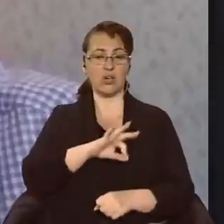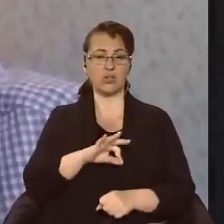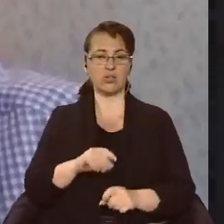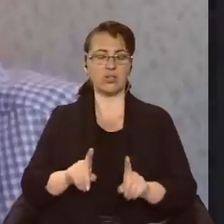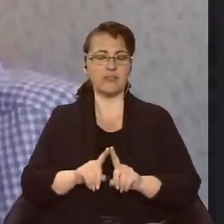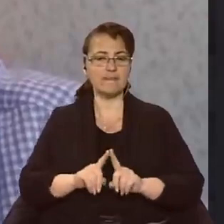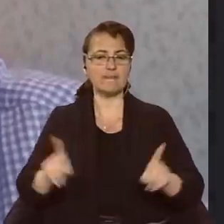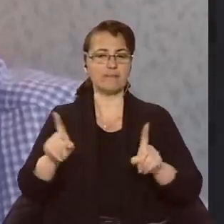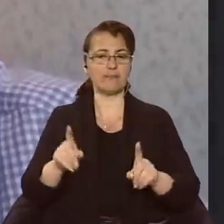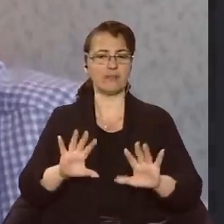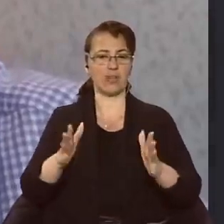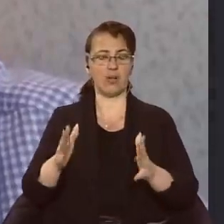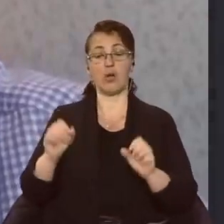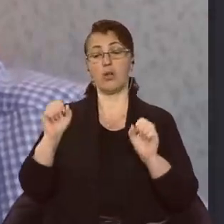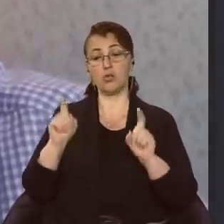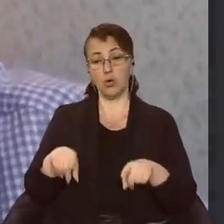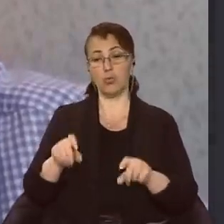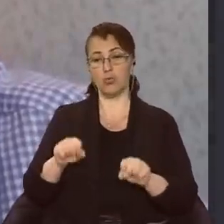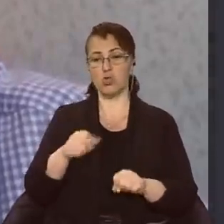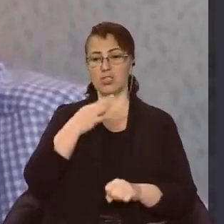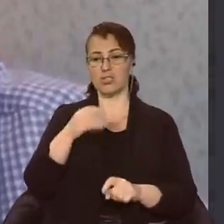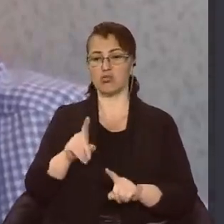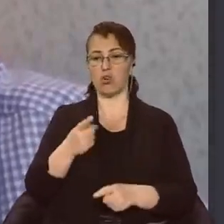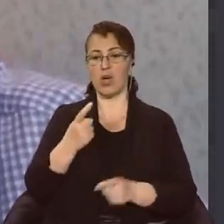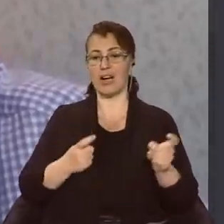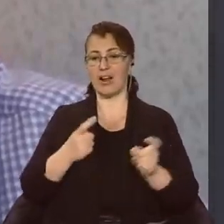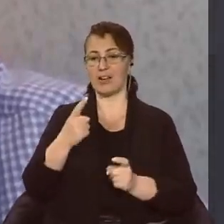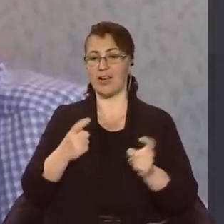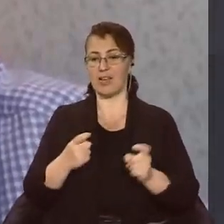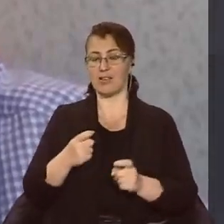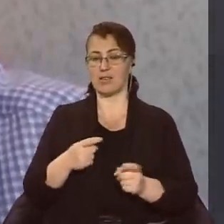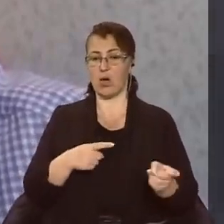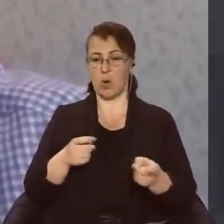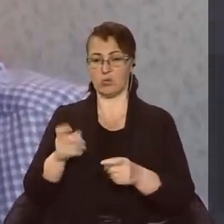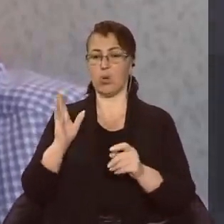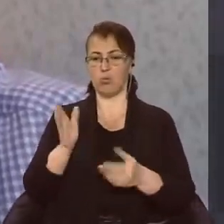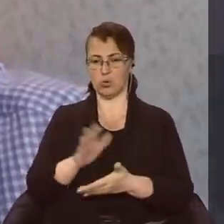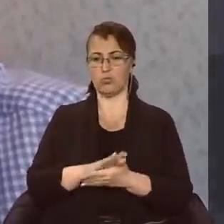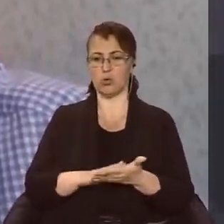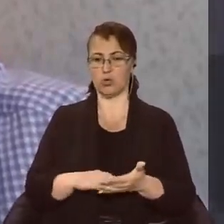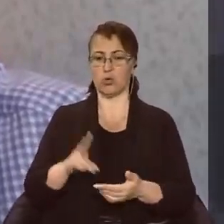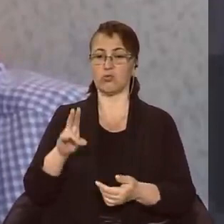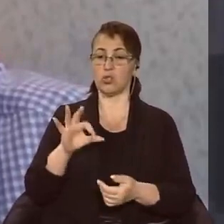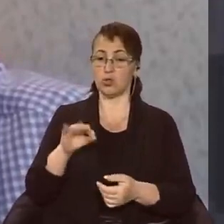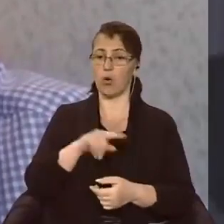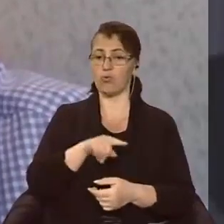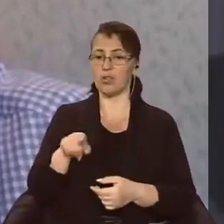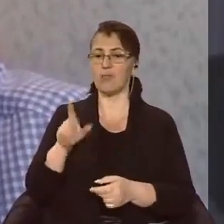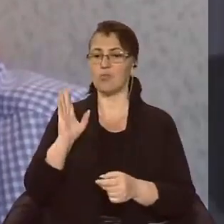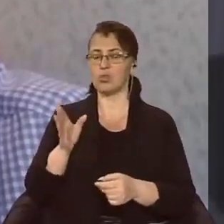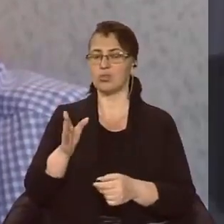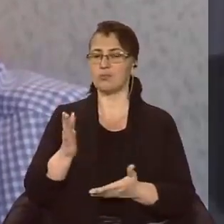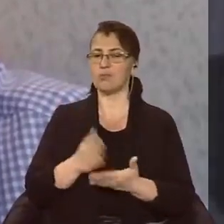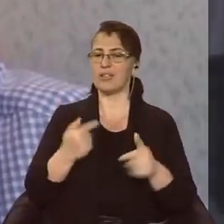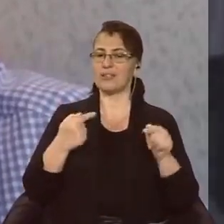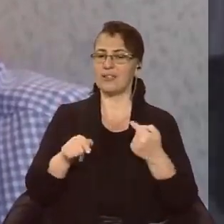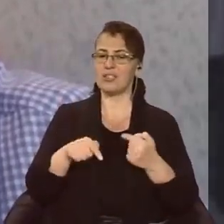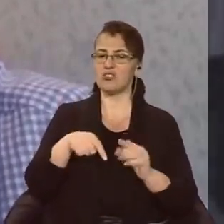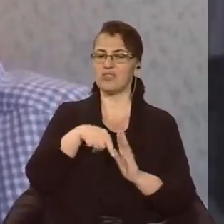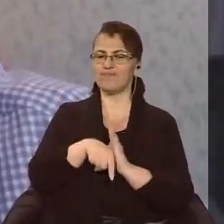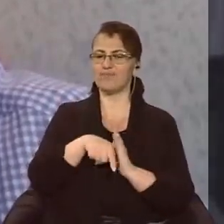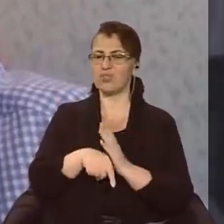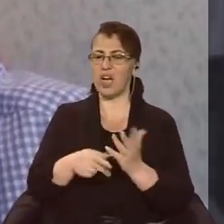казати про те, що надалі ракетні обстріли, вони будуть продовжуватися, але вони будуть мати вже зовсім інший